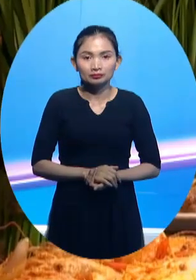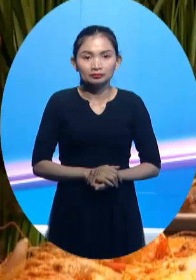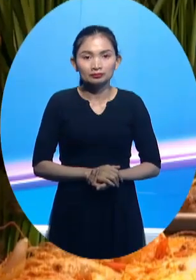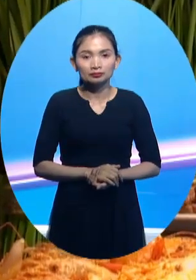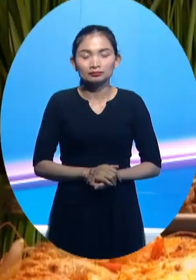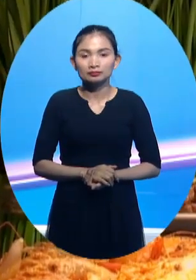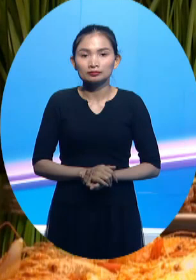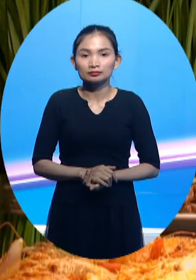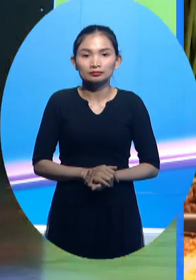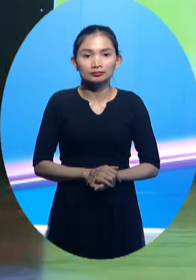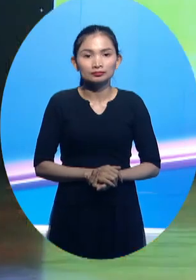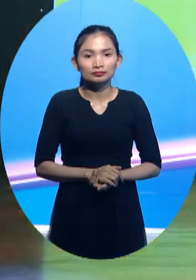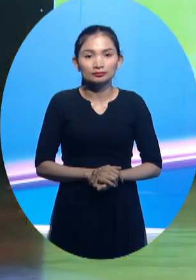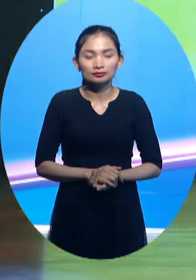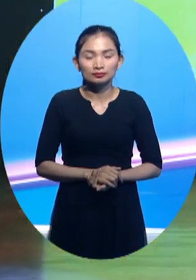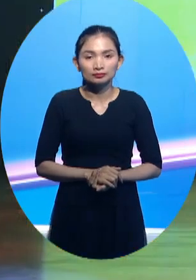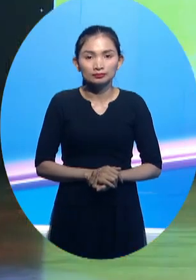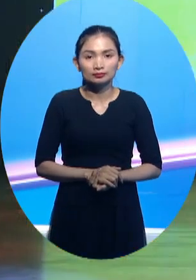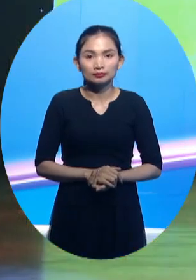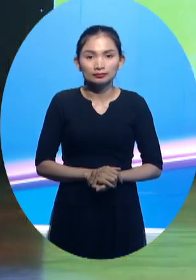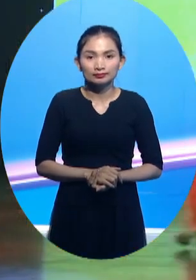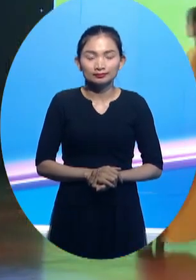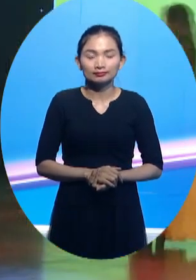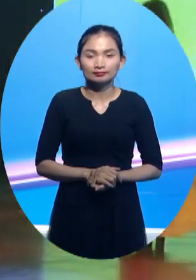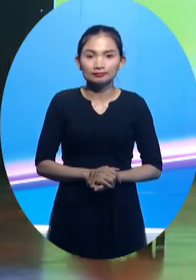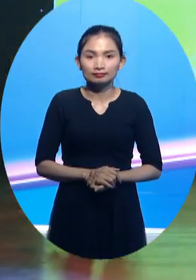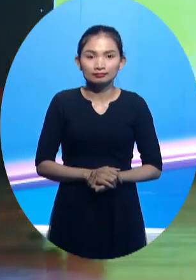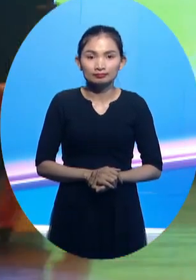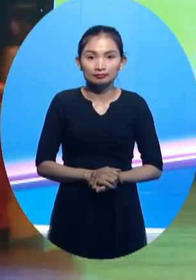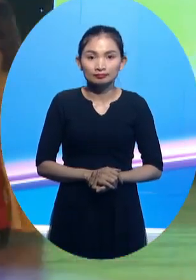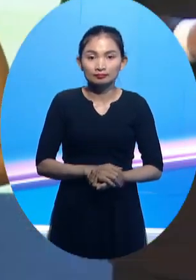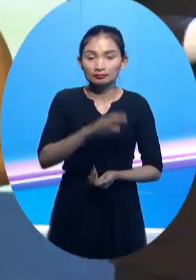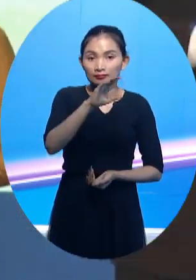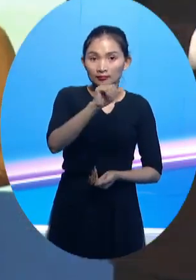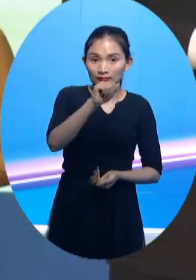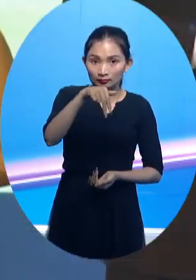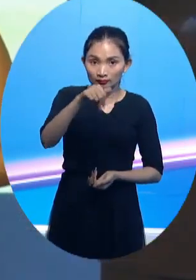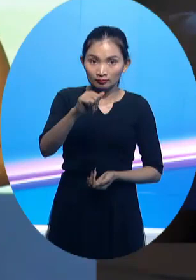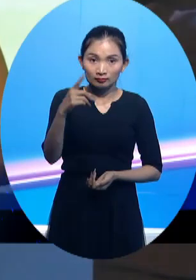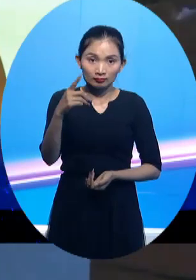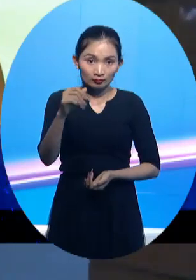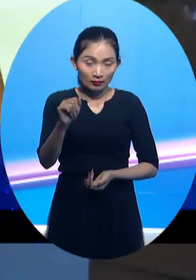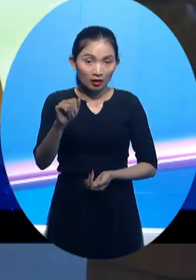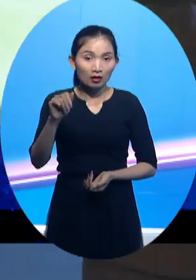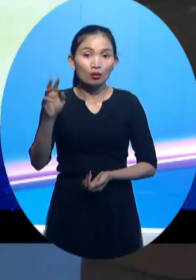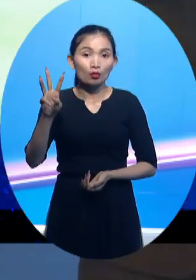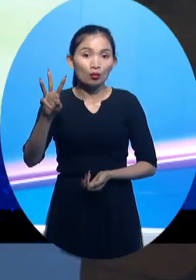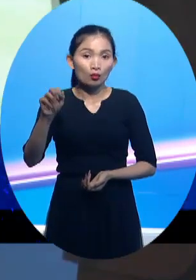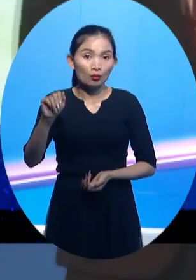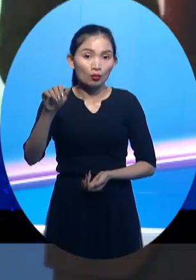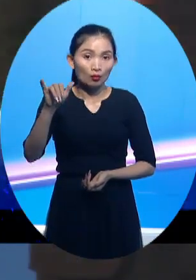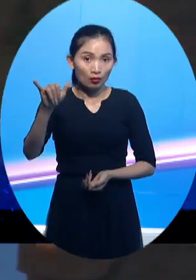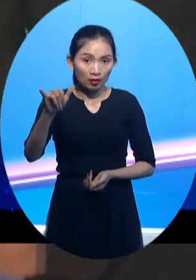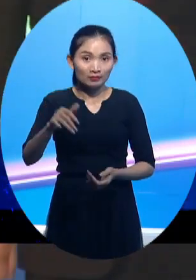lân cận vừa qua Canada qu đã vinh dự được bình chọn và nhận danh hiệu thương hiệu hàng đầu Việt Nam